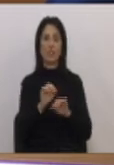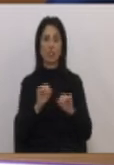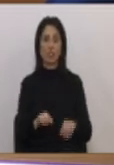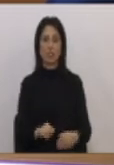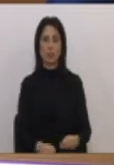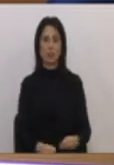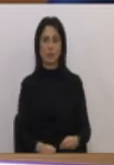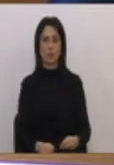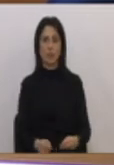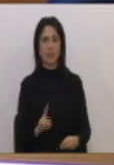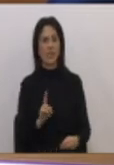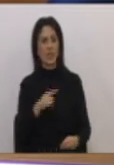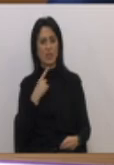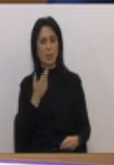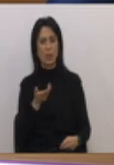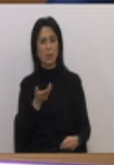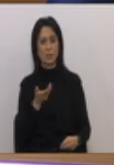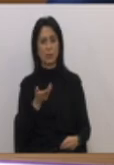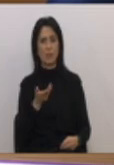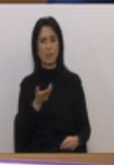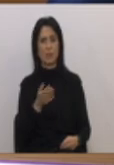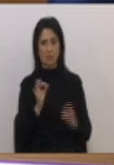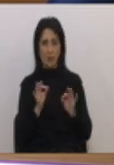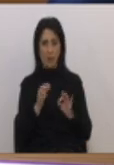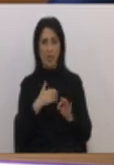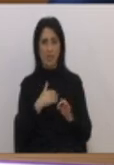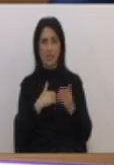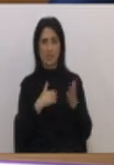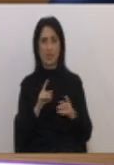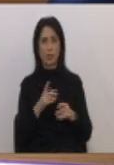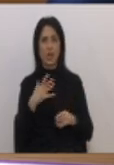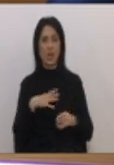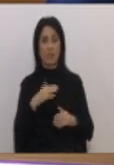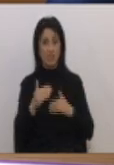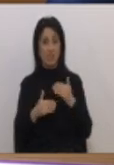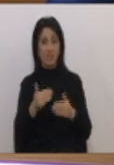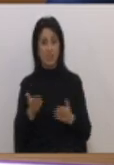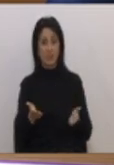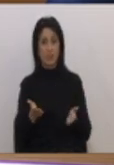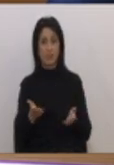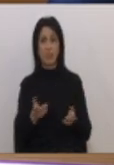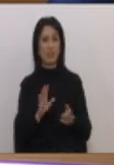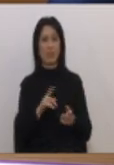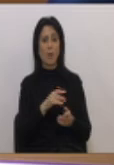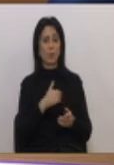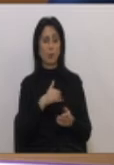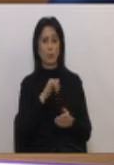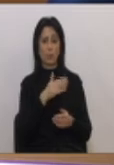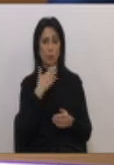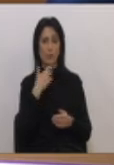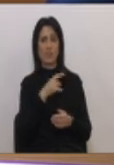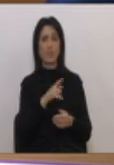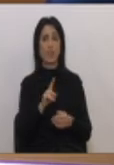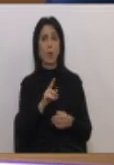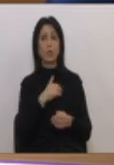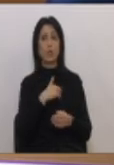შესაძლებლობა. Მეგობრებო, რაზე ვლაპარაკობთ? Მართლა გინდა თქვენ რომ ქვეყანა წინ წავიდეს? Არა, თქვენ ამის სურვილი არა გაქვთ. თქვენ